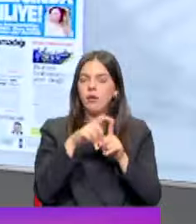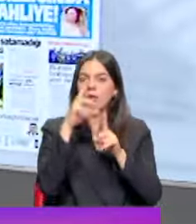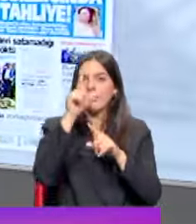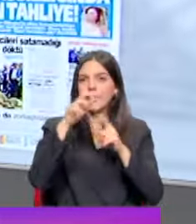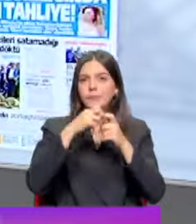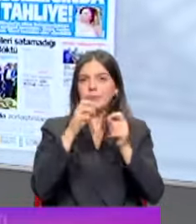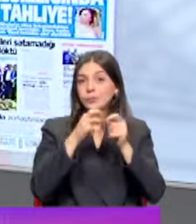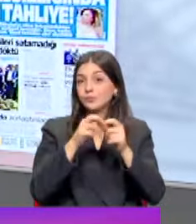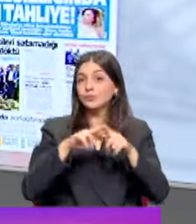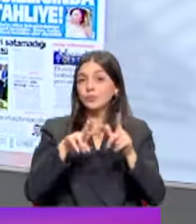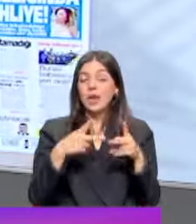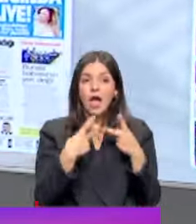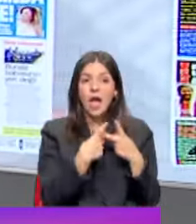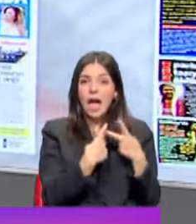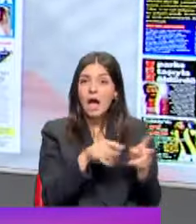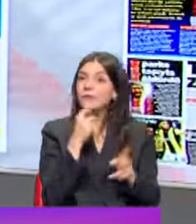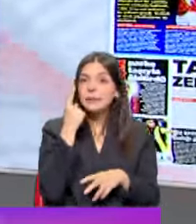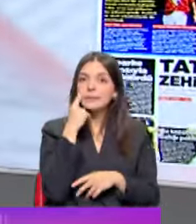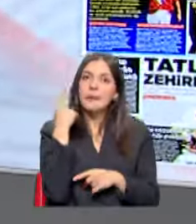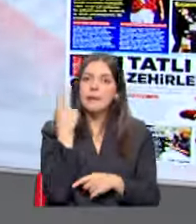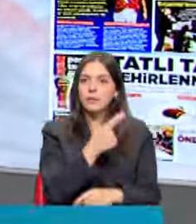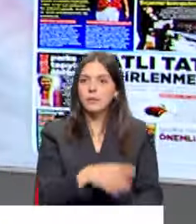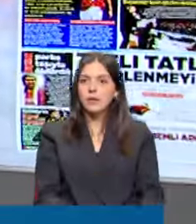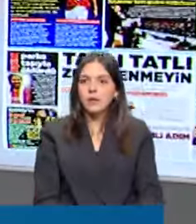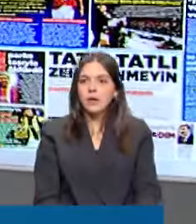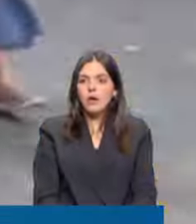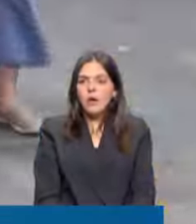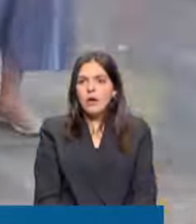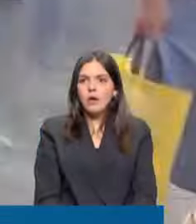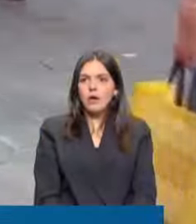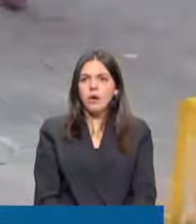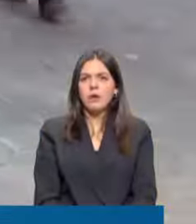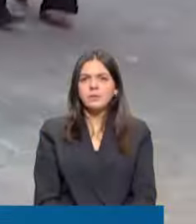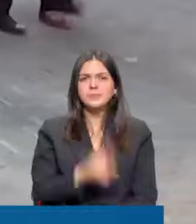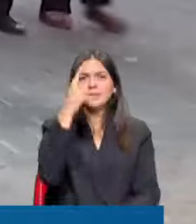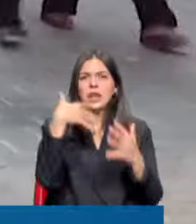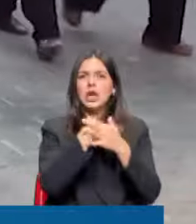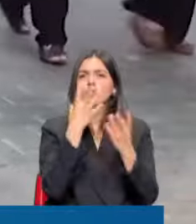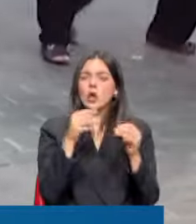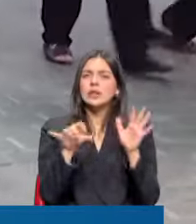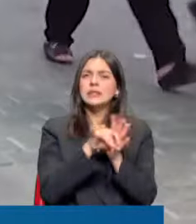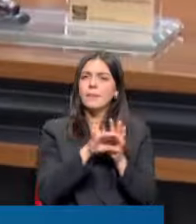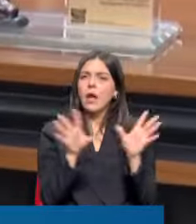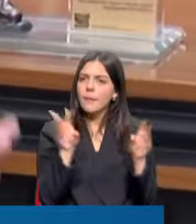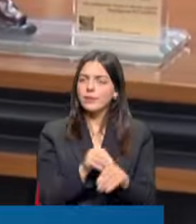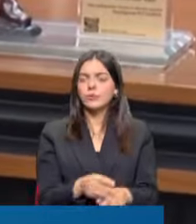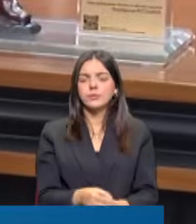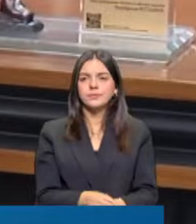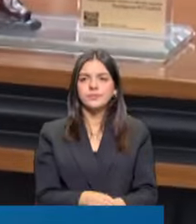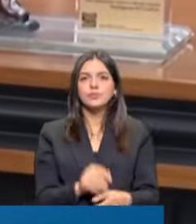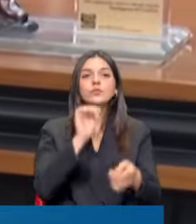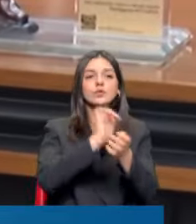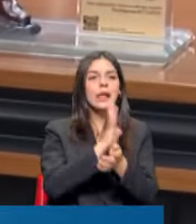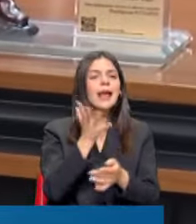Dilrubaka'nın salıverilişine, tahliyesine bakalım. Bir gece oluyor, Instagram'ı kapatıyor, sosyal medyayı kapatıyor. Tutuklanma ne